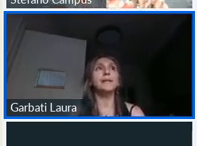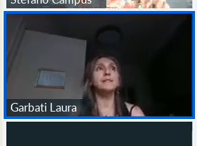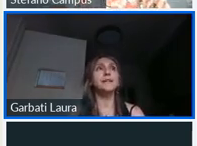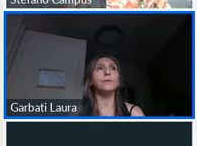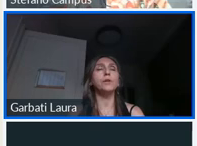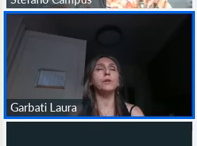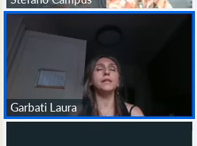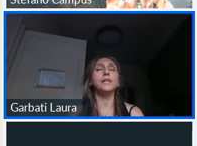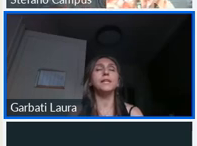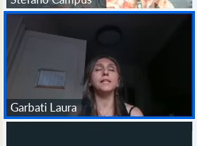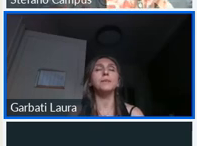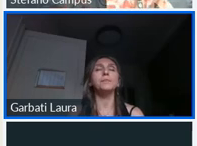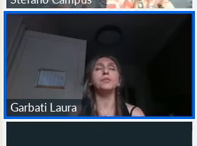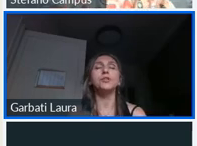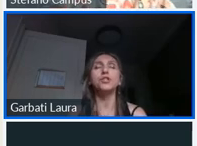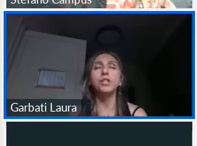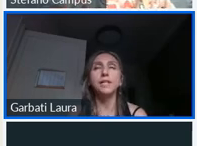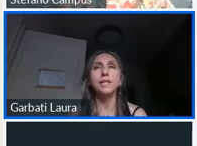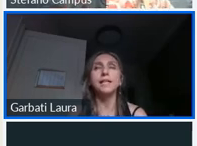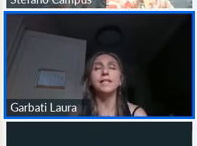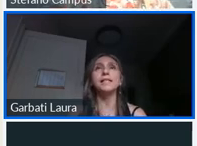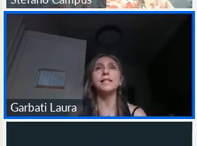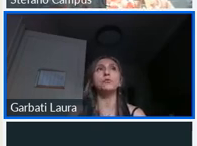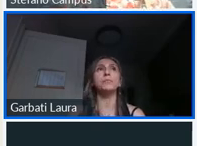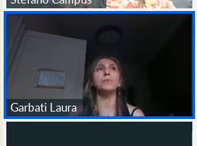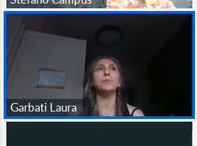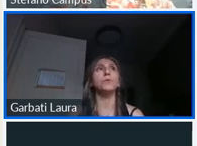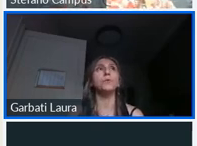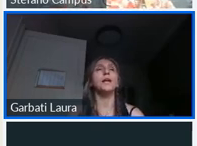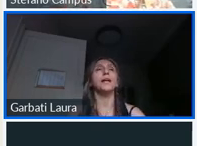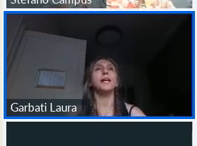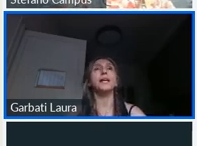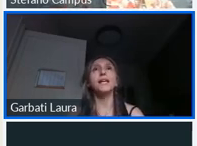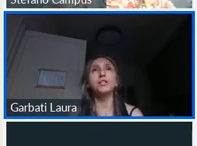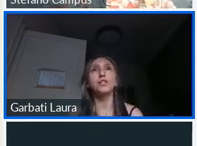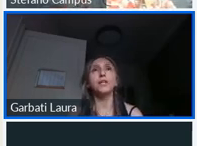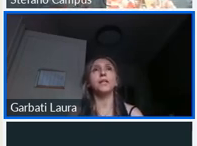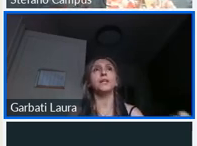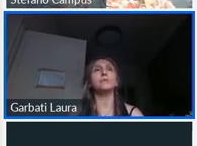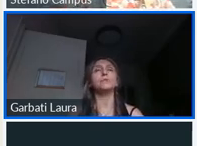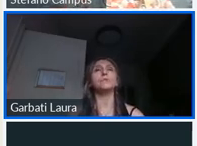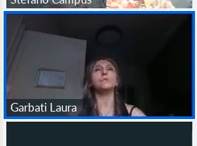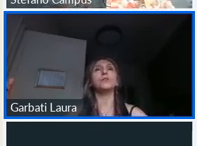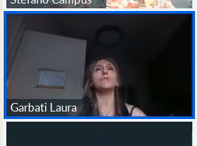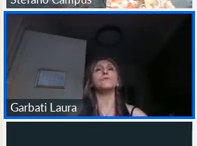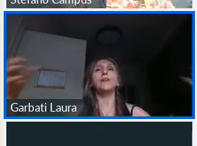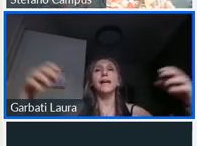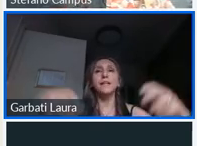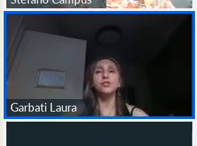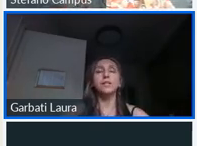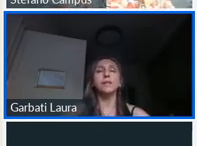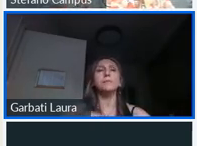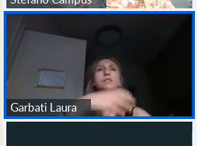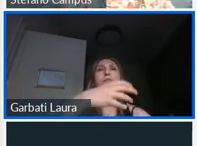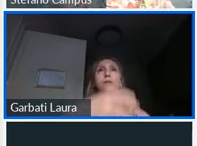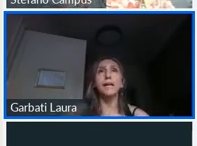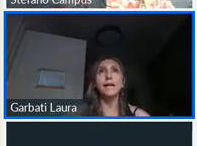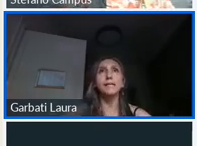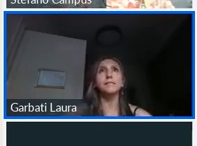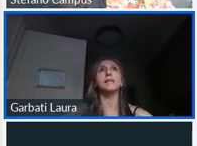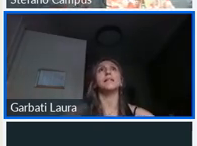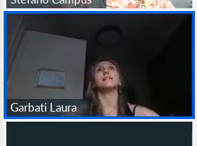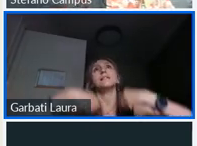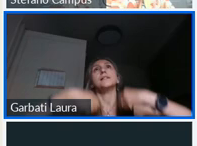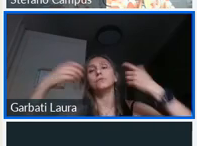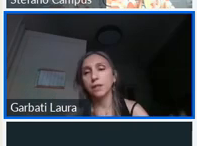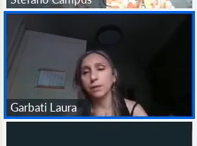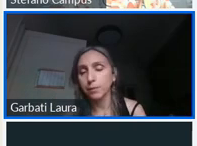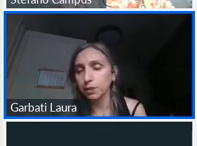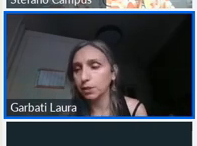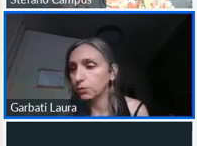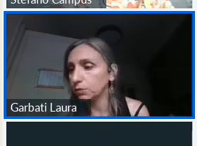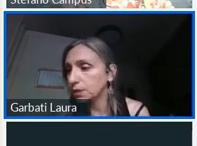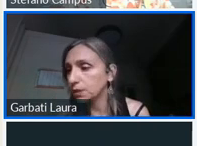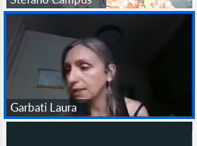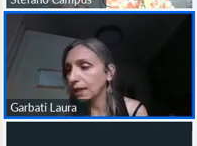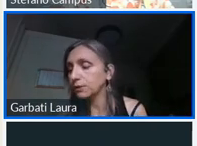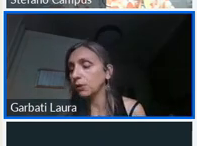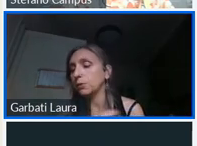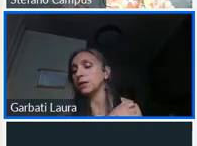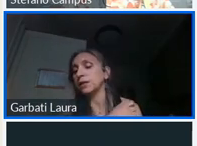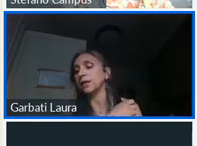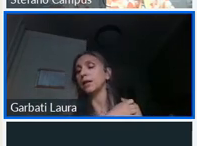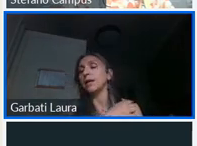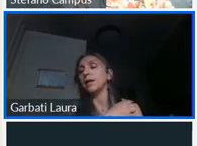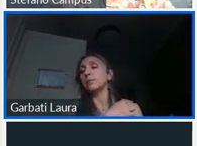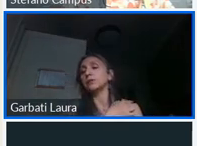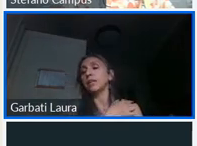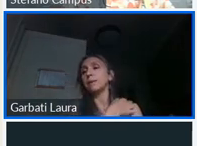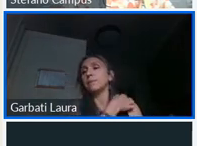vari database, quello che richiede più ricicli, ha senso più crescere in un convergere, mescolarsi ed essere ulteriormente